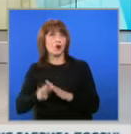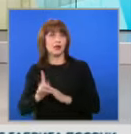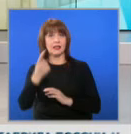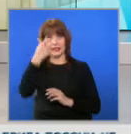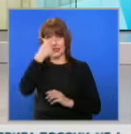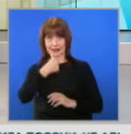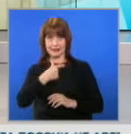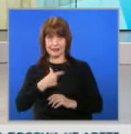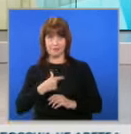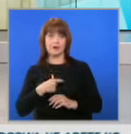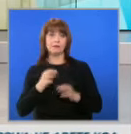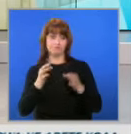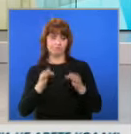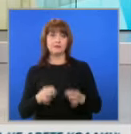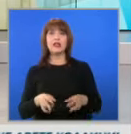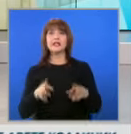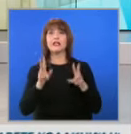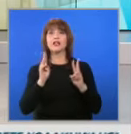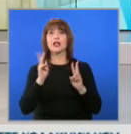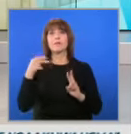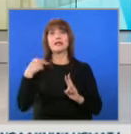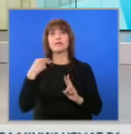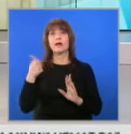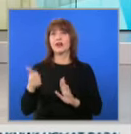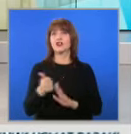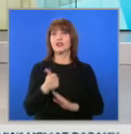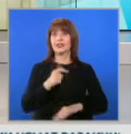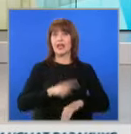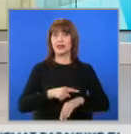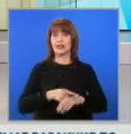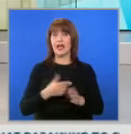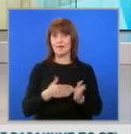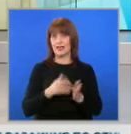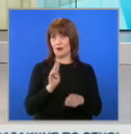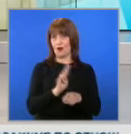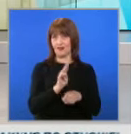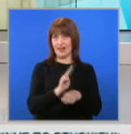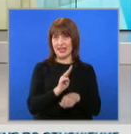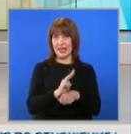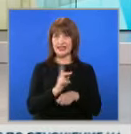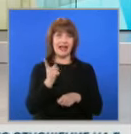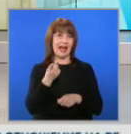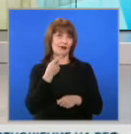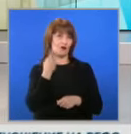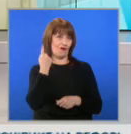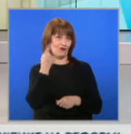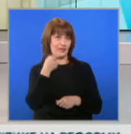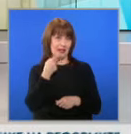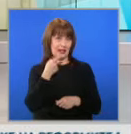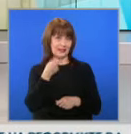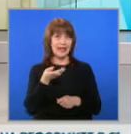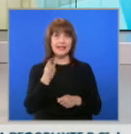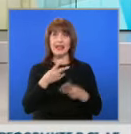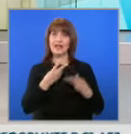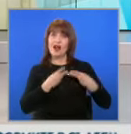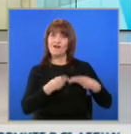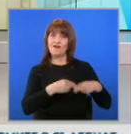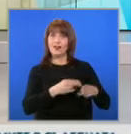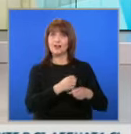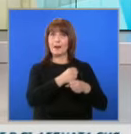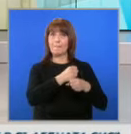с окончателното си решение при президента в 16 часа, вместо в 12, както беше заявено вчера. След връщането